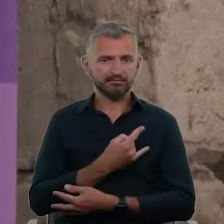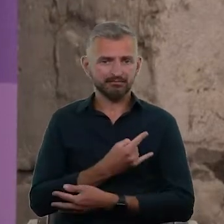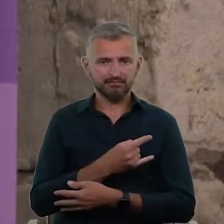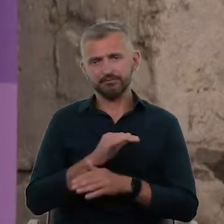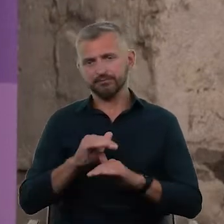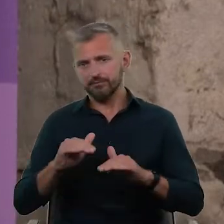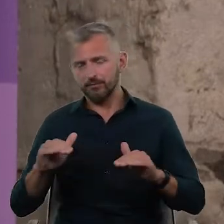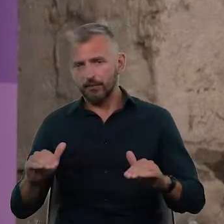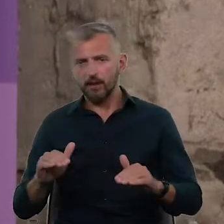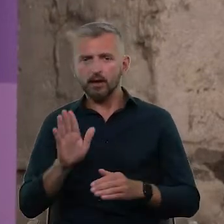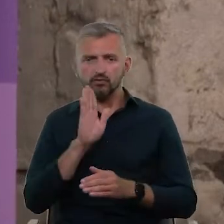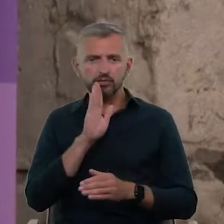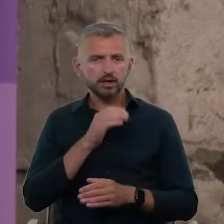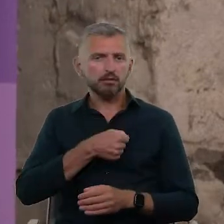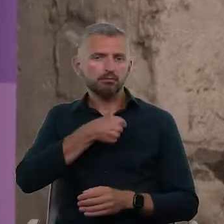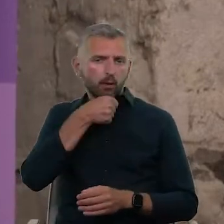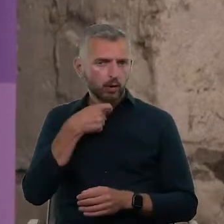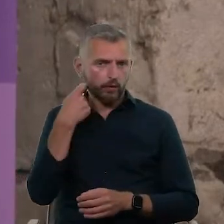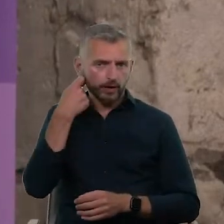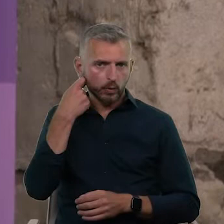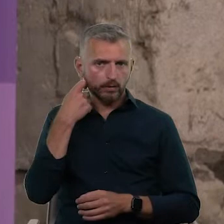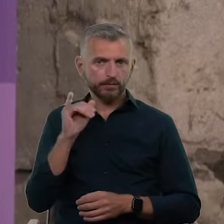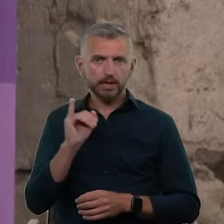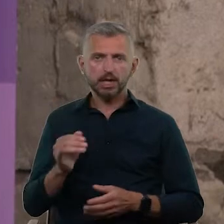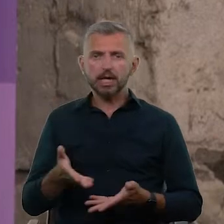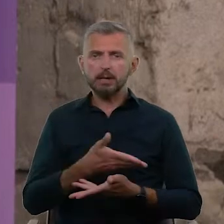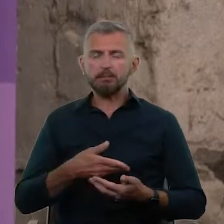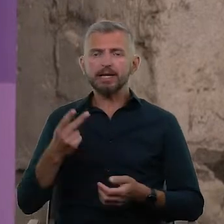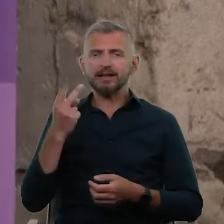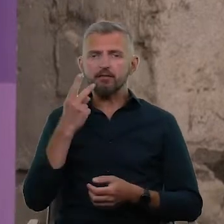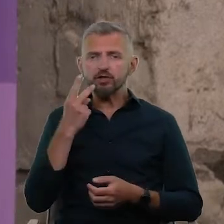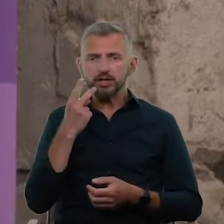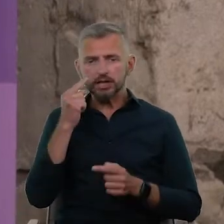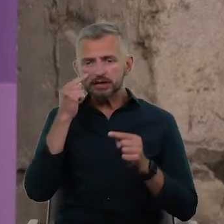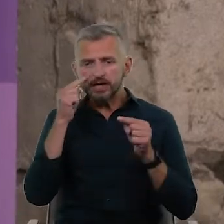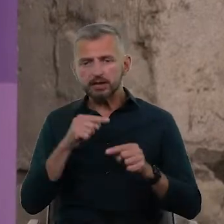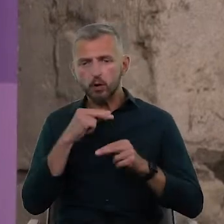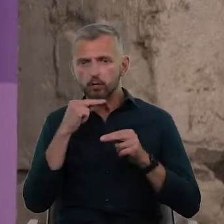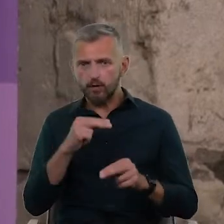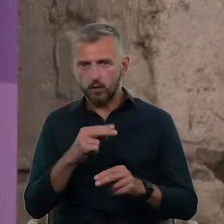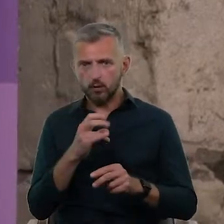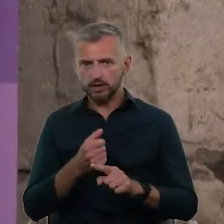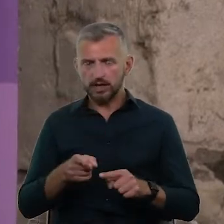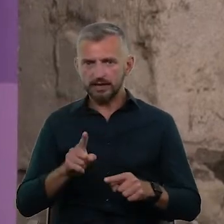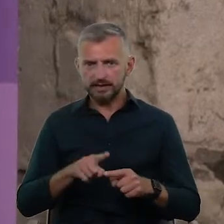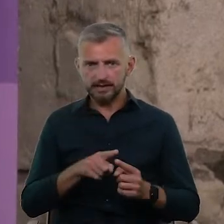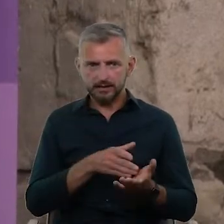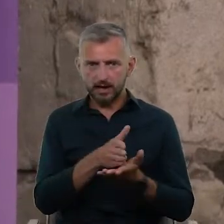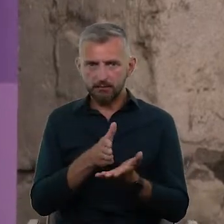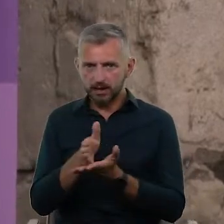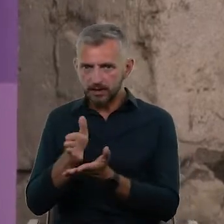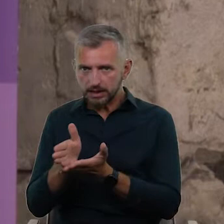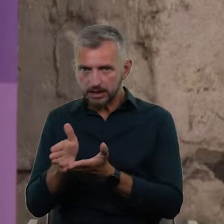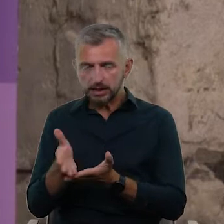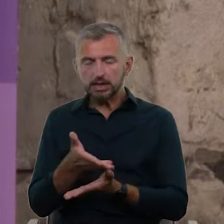жінки похилого віку. І ми завжди звертали увагу на ці напрямки, і ми